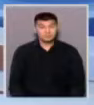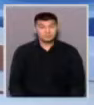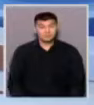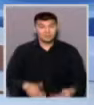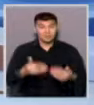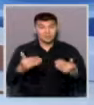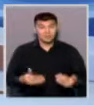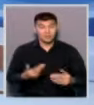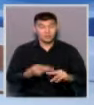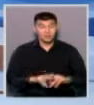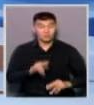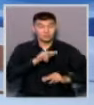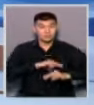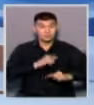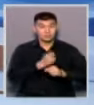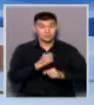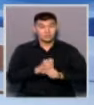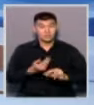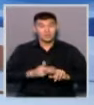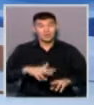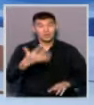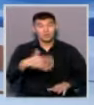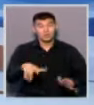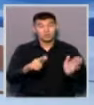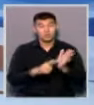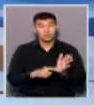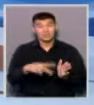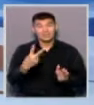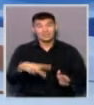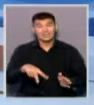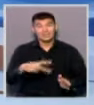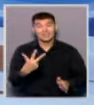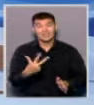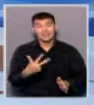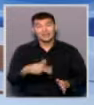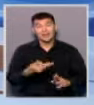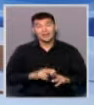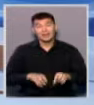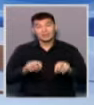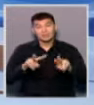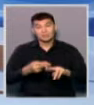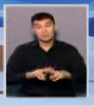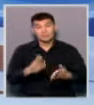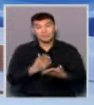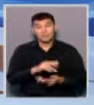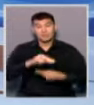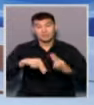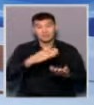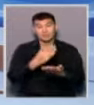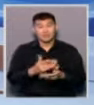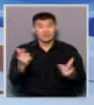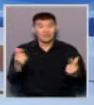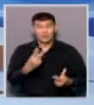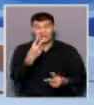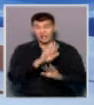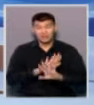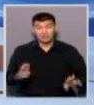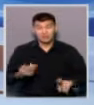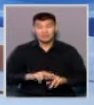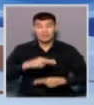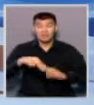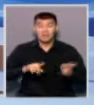Қазір өңірде тұрақты жұмыс істеп тұрған 50742 шағын және орта кәсіпкерлік субъектісі бар. Биыл карантинге қарамастан